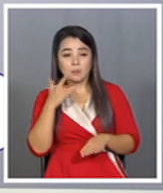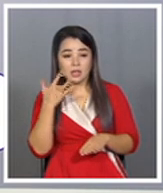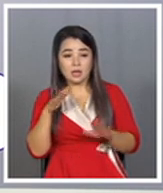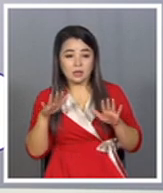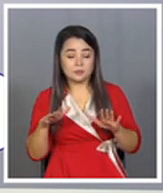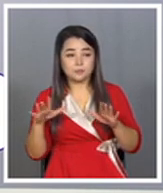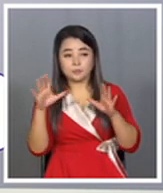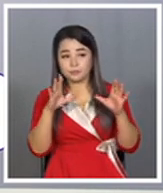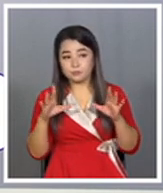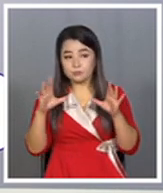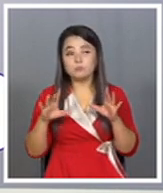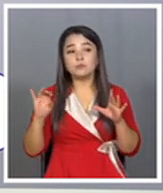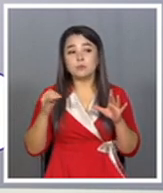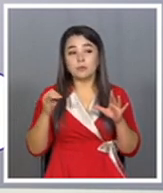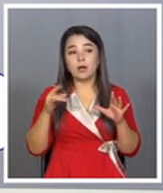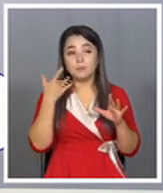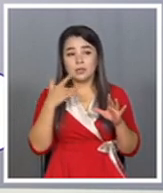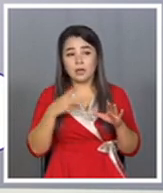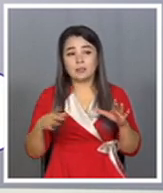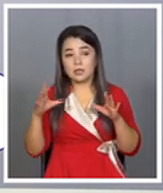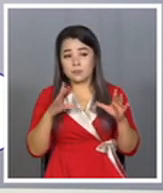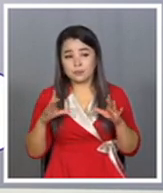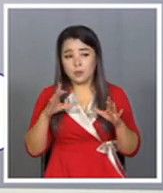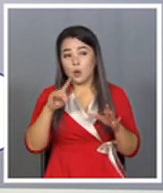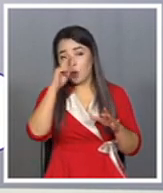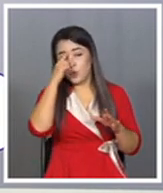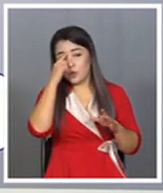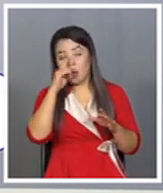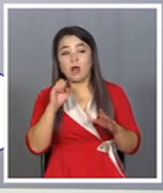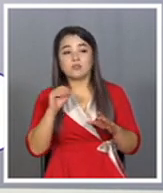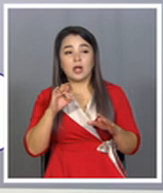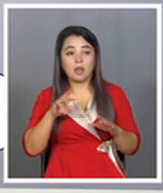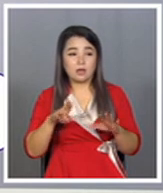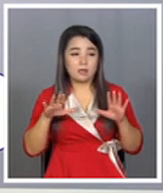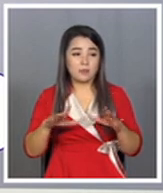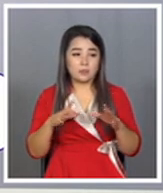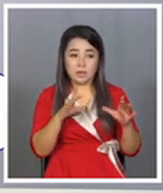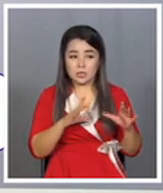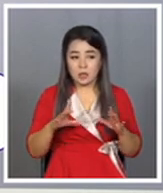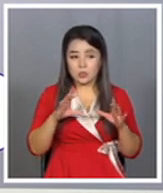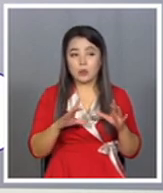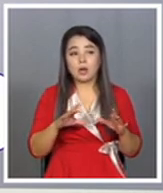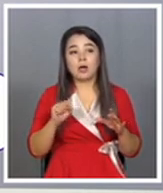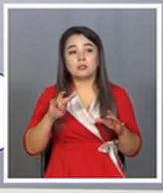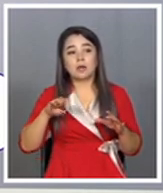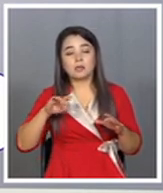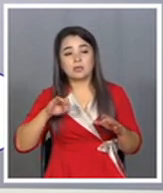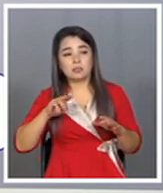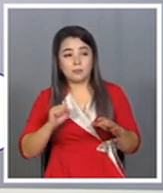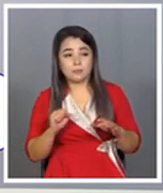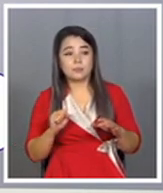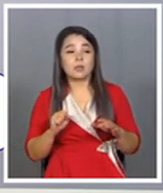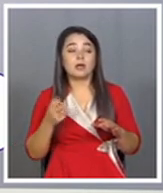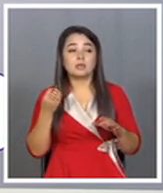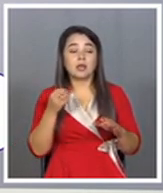тақтасы, Оңтүстік Америка тақтасы, Үнді Аустралия тақтасы, Антарктика тақтасы